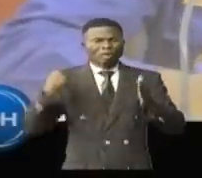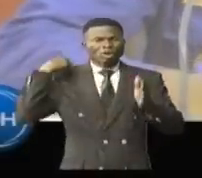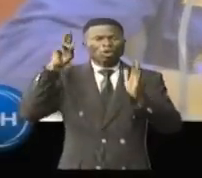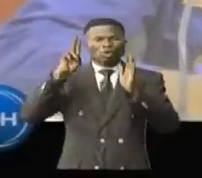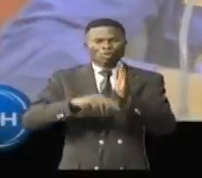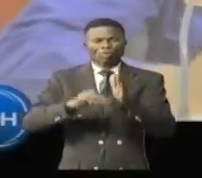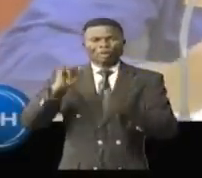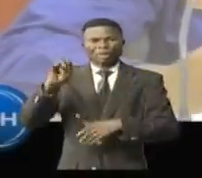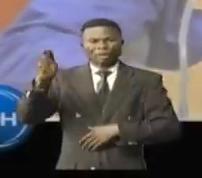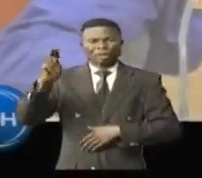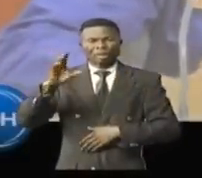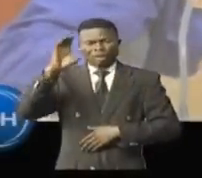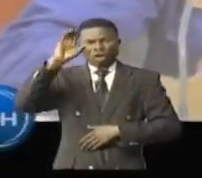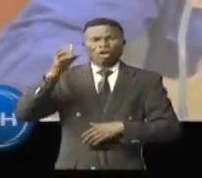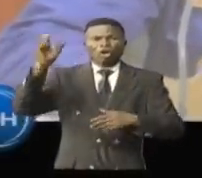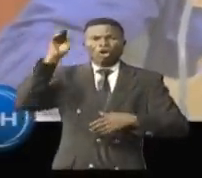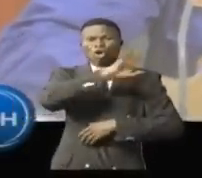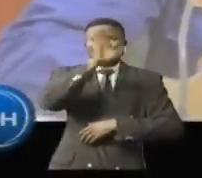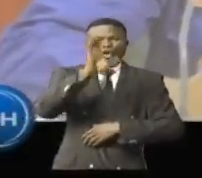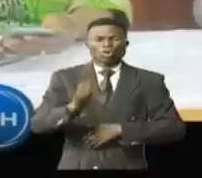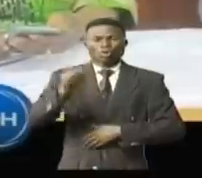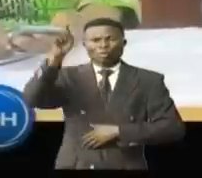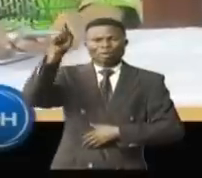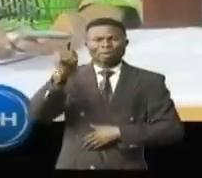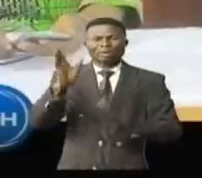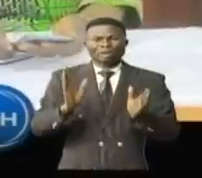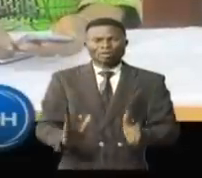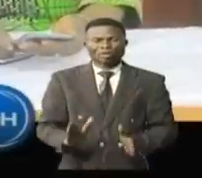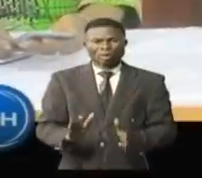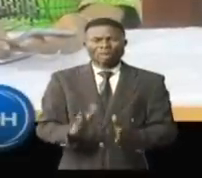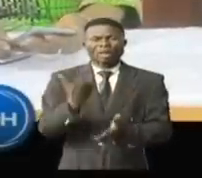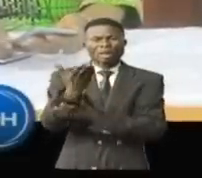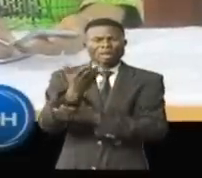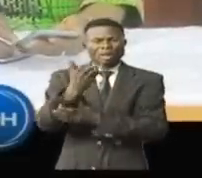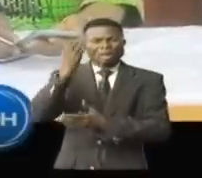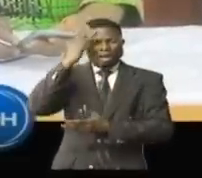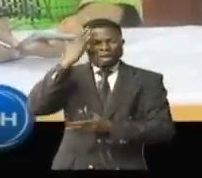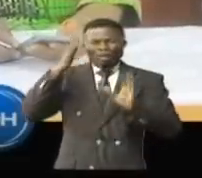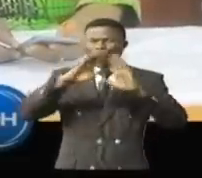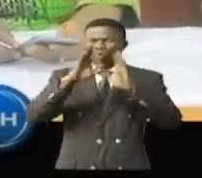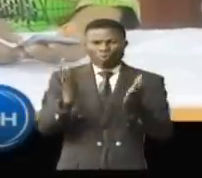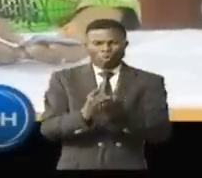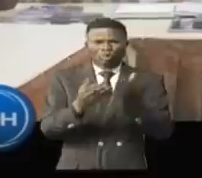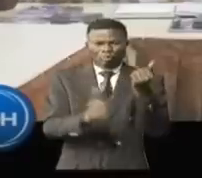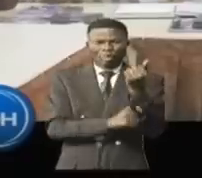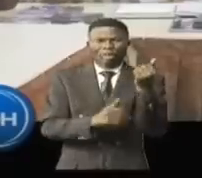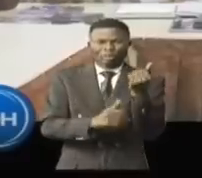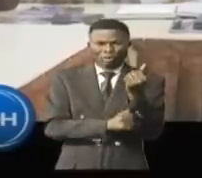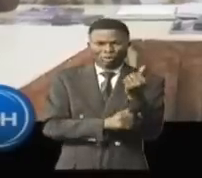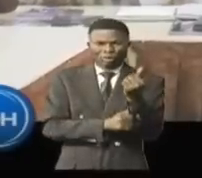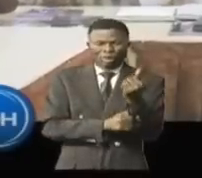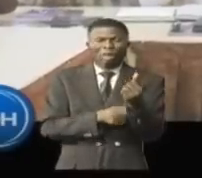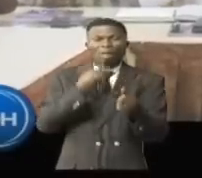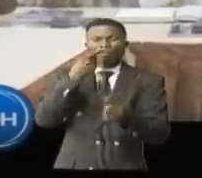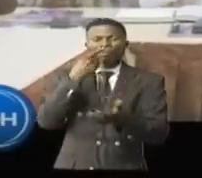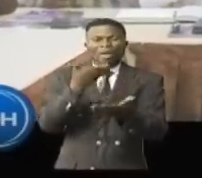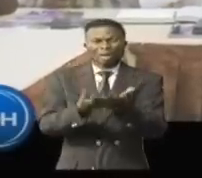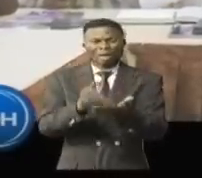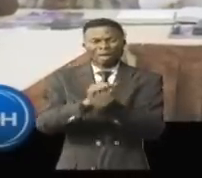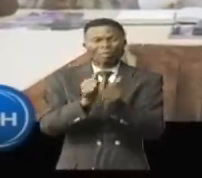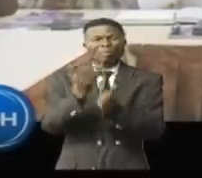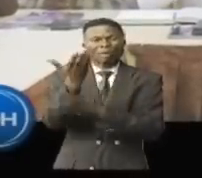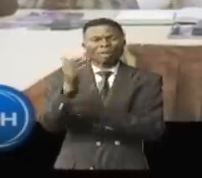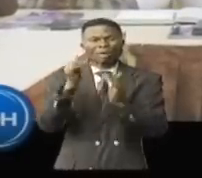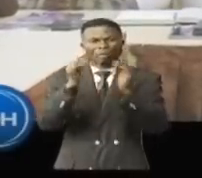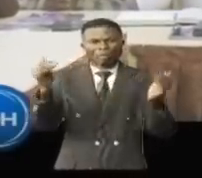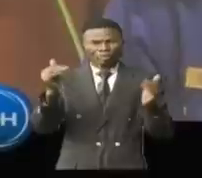l'Ituri, le commissaire divisionnaire Alonga Boni Benjamin d'interpeller la conscience collective des participants à aborder cette question de la paix,